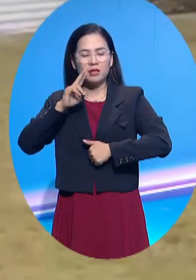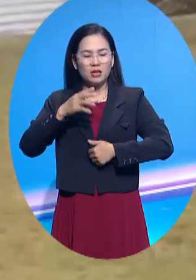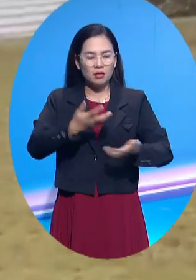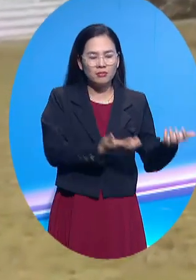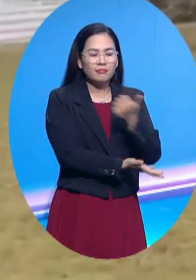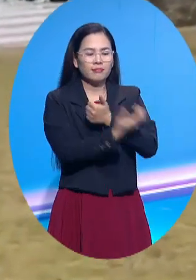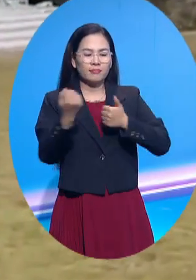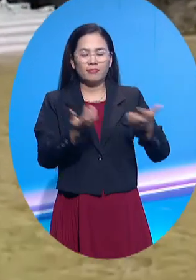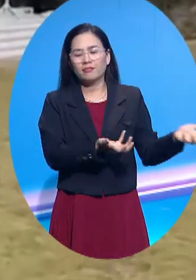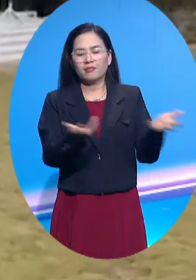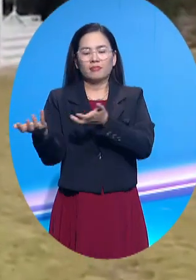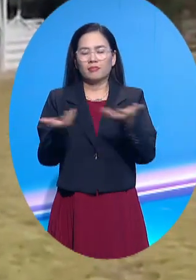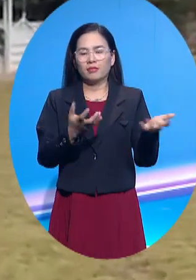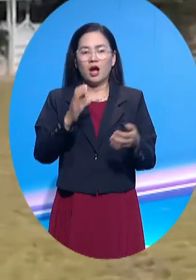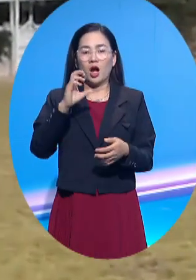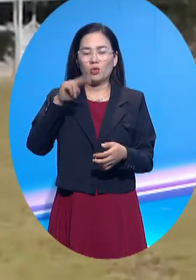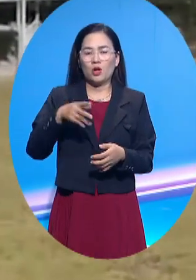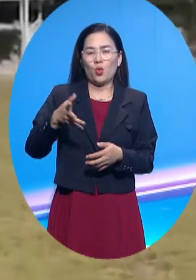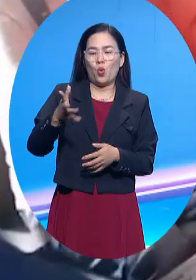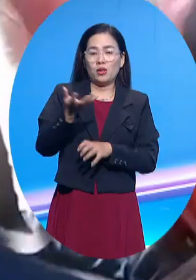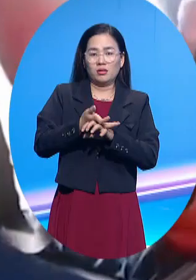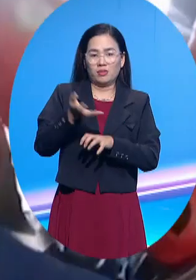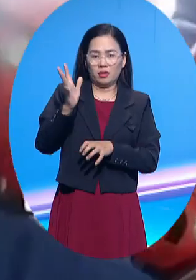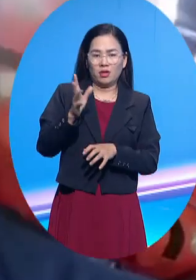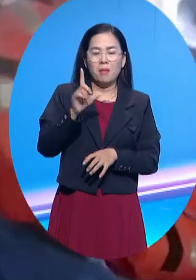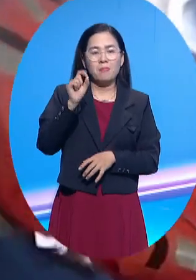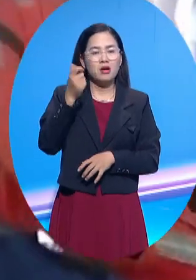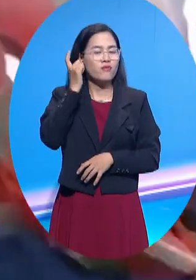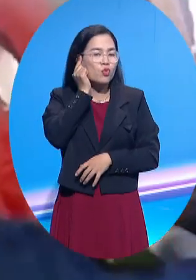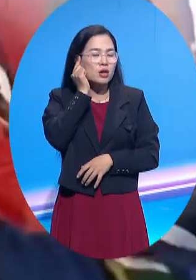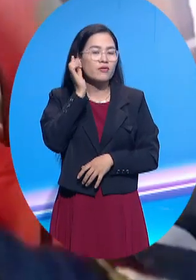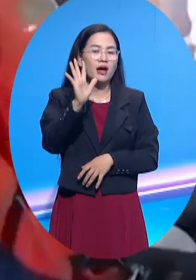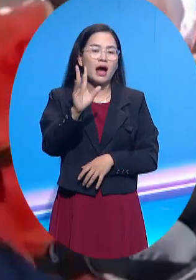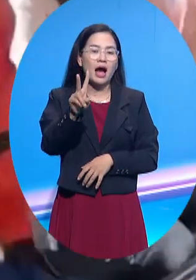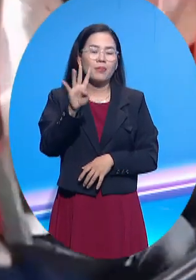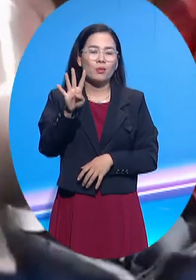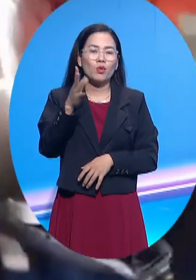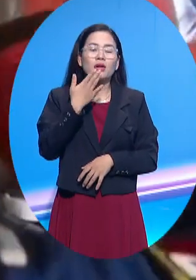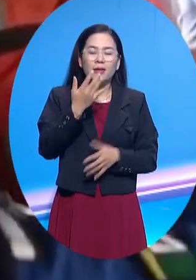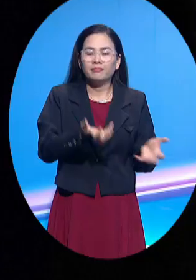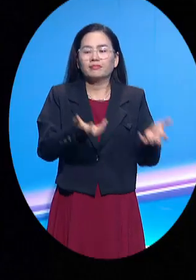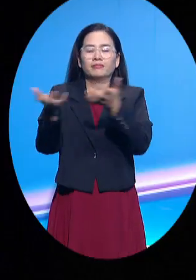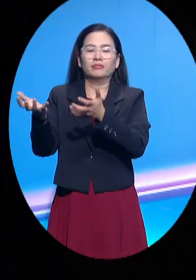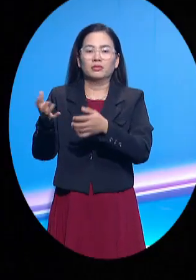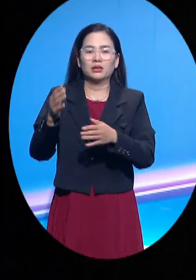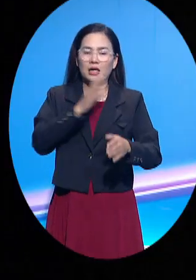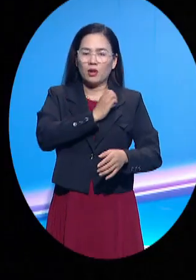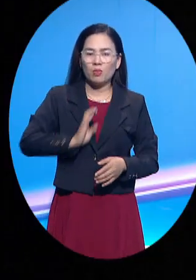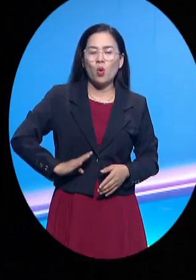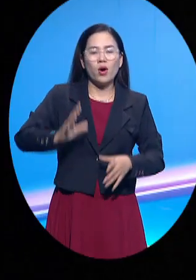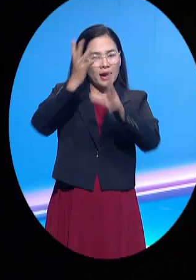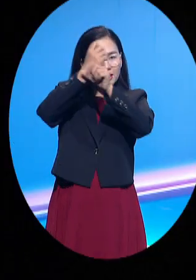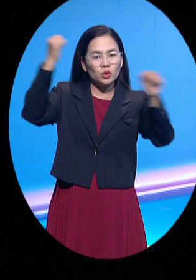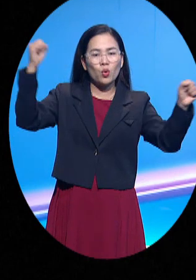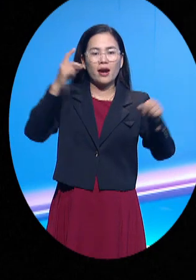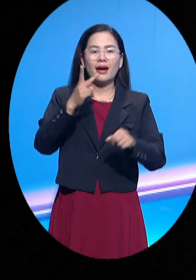34 công dân nước này khỏi ha trong đó có 10 phụ nữ và 24 nam giới bao gồm cả bốn cán bộ đại sứ quán Mexico tại